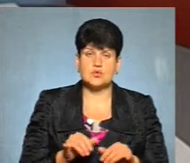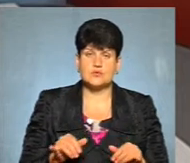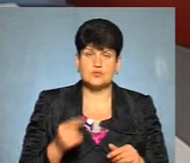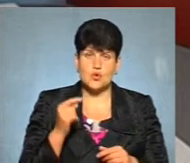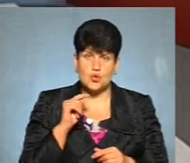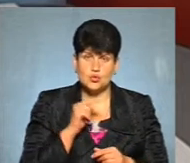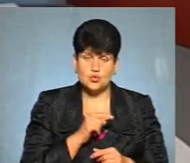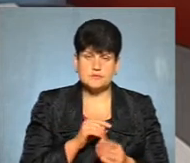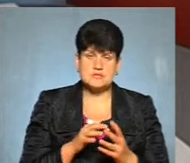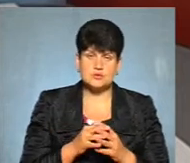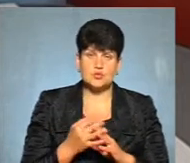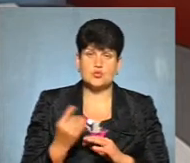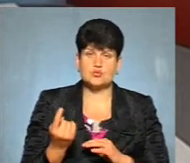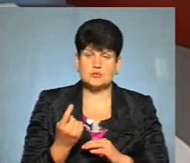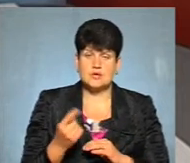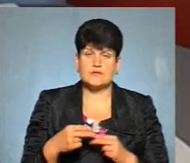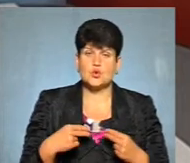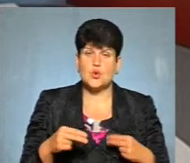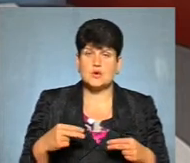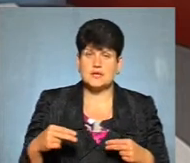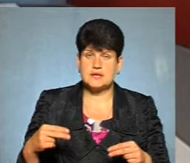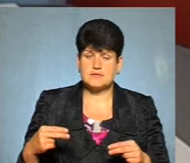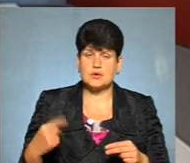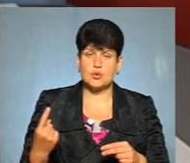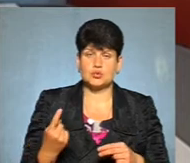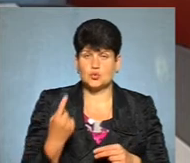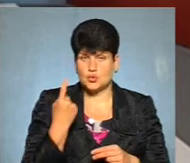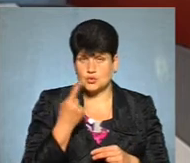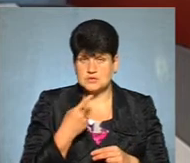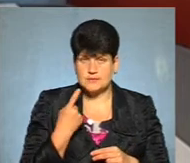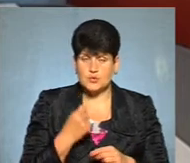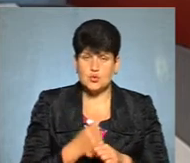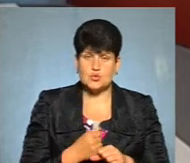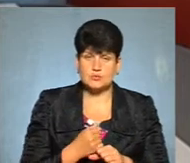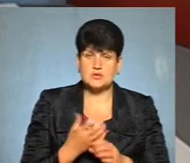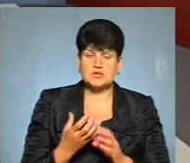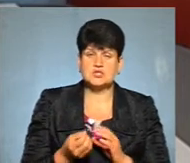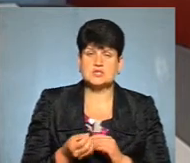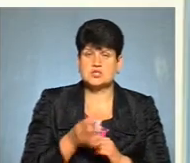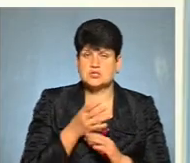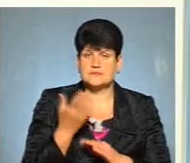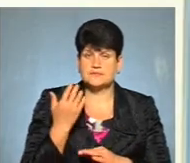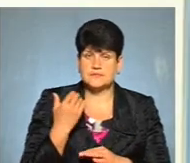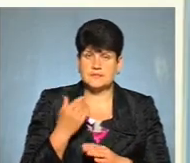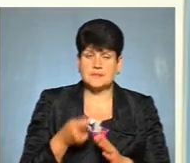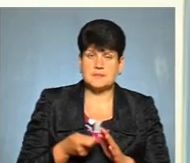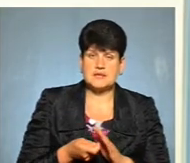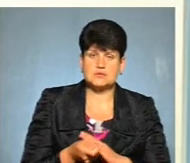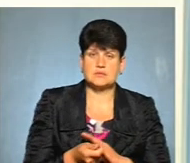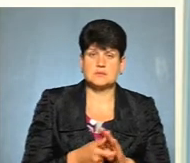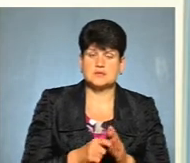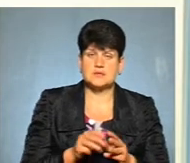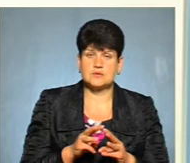економіки, сільського господарства і торгівлі одноосібно це розробило ще за часів Милованова, підсунуло Кабміну,